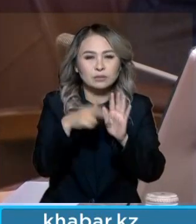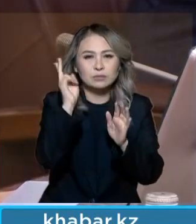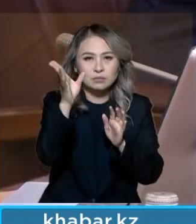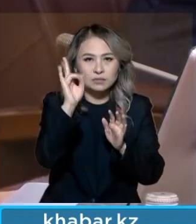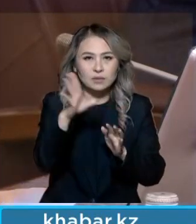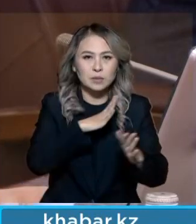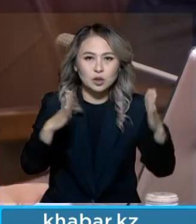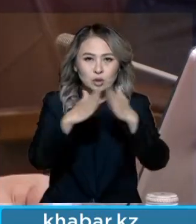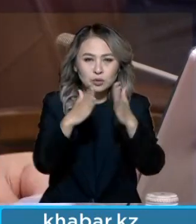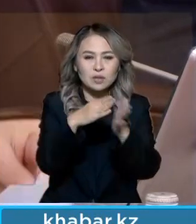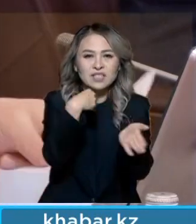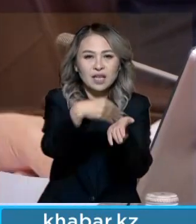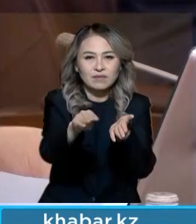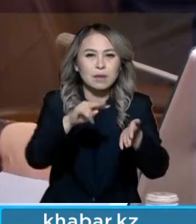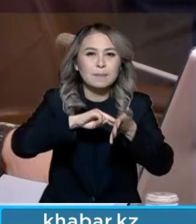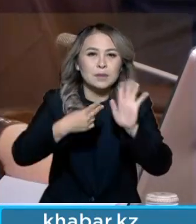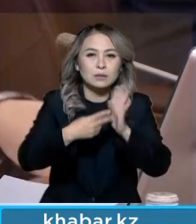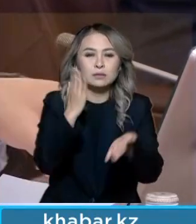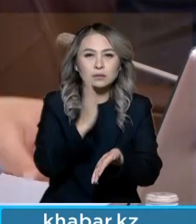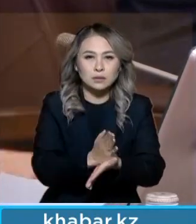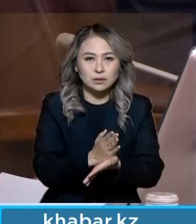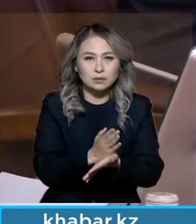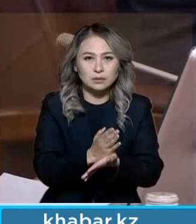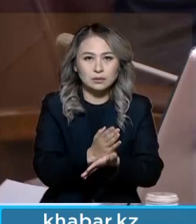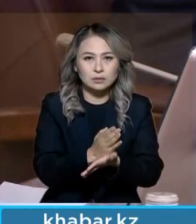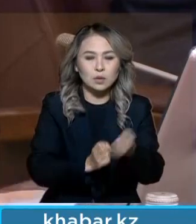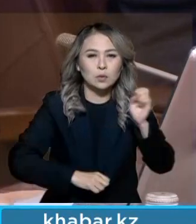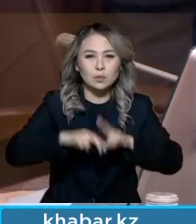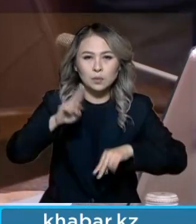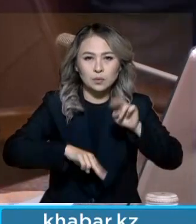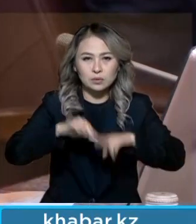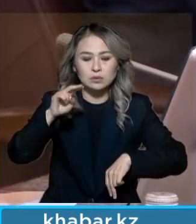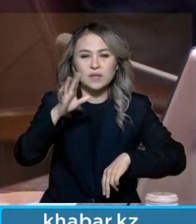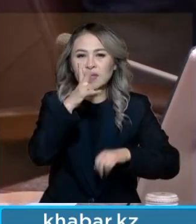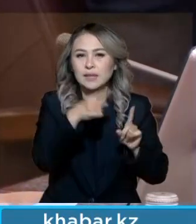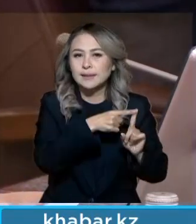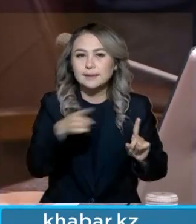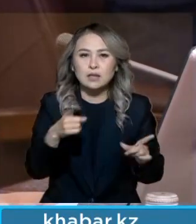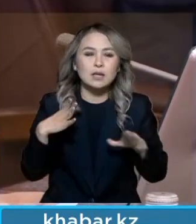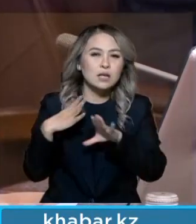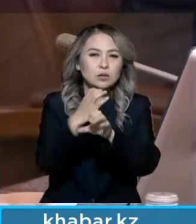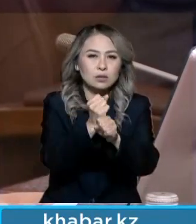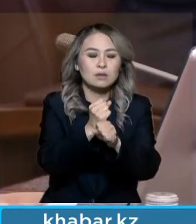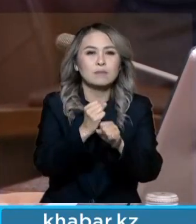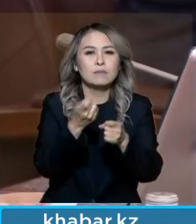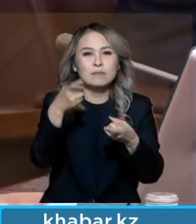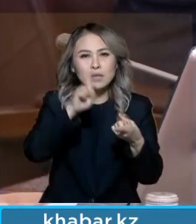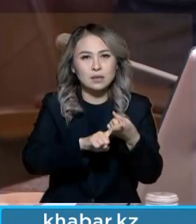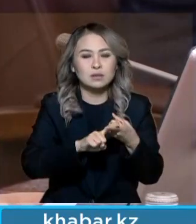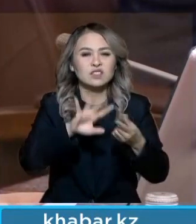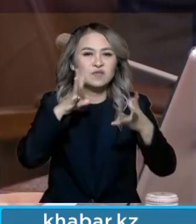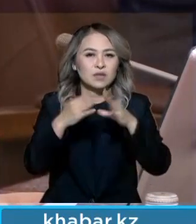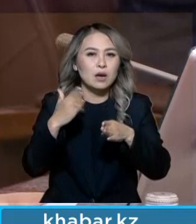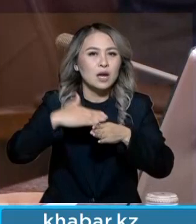үй сатып алу жоспарлануда. Құрылыс маусымның қысқа болуына байланысты жұмыстарды